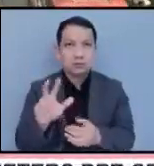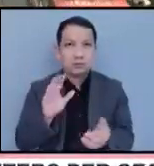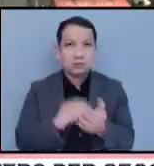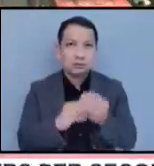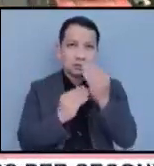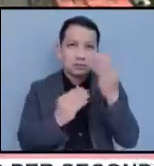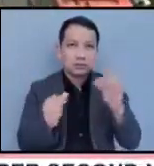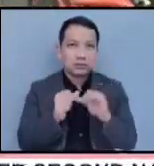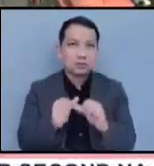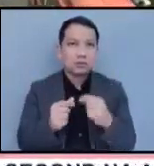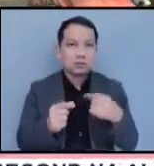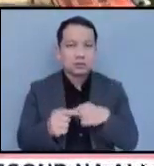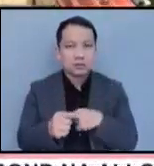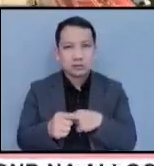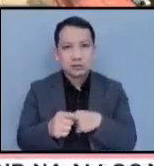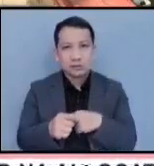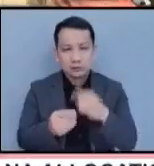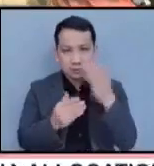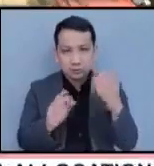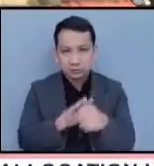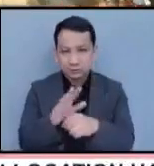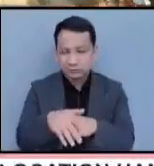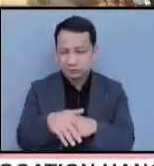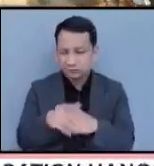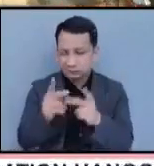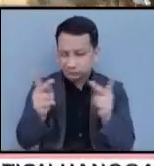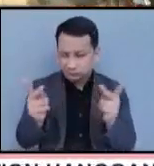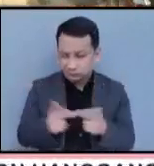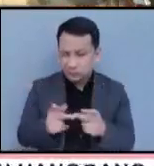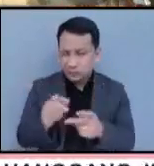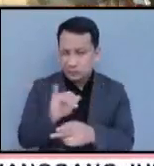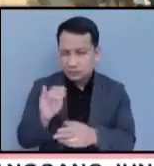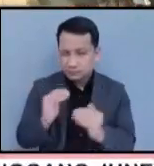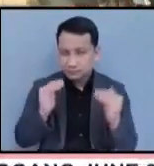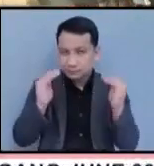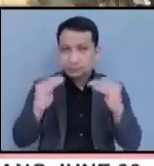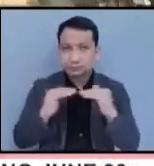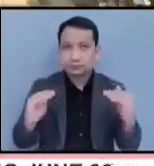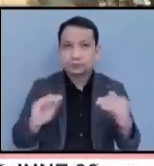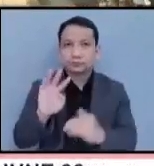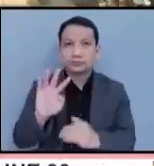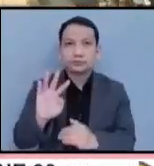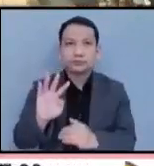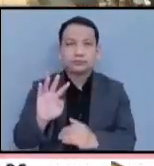ang mapipilitang lisanin ang kanilang tahanan oras na itaas sa Alert Level 4 ang Bulkang Mayon.